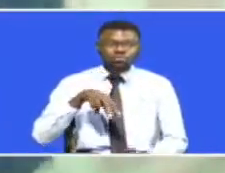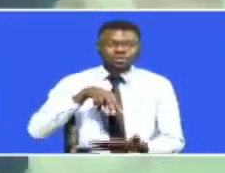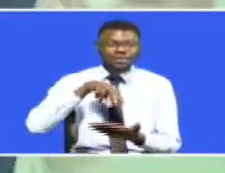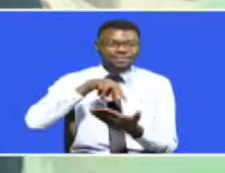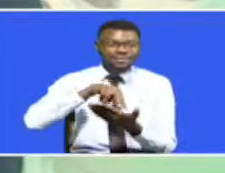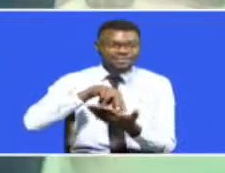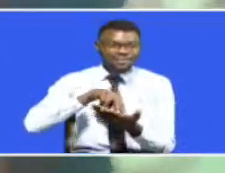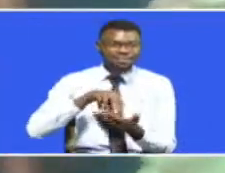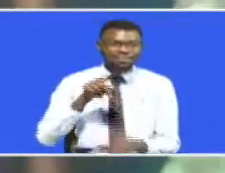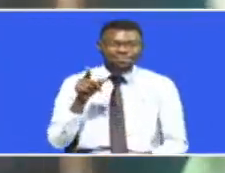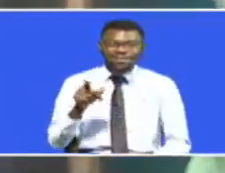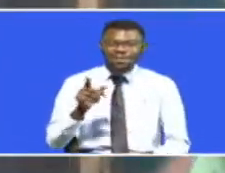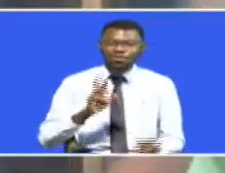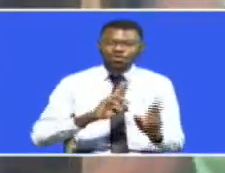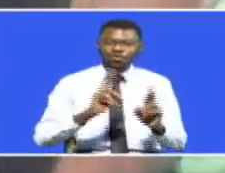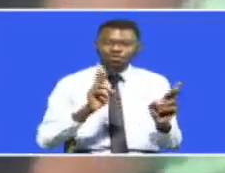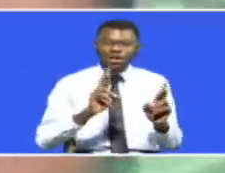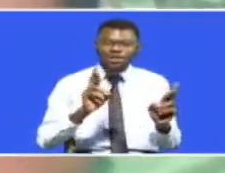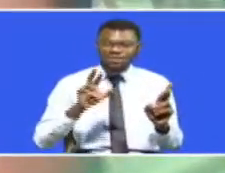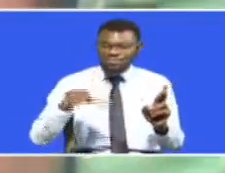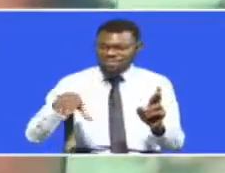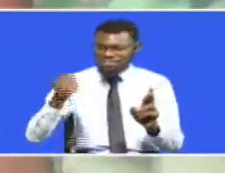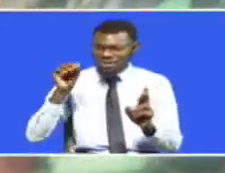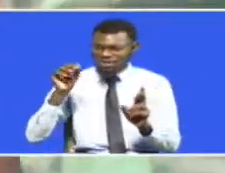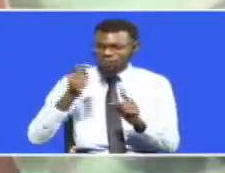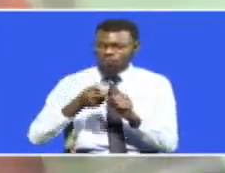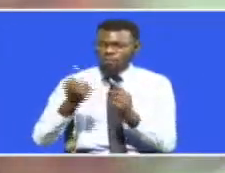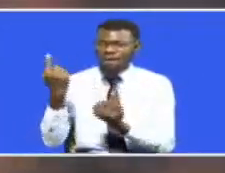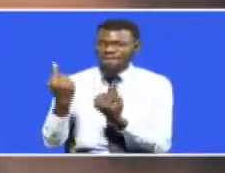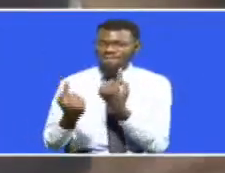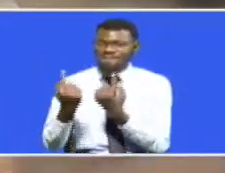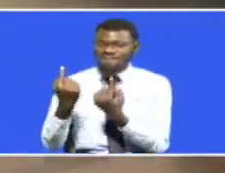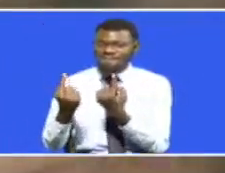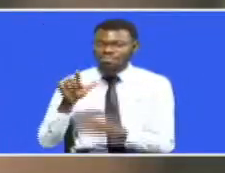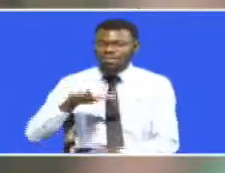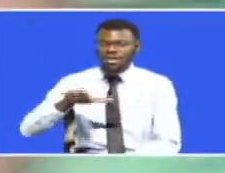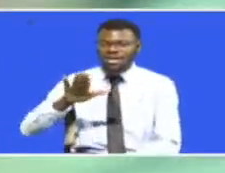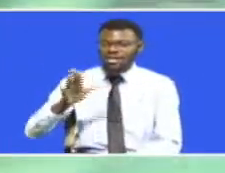the hot alcohol from the main manufacturing den.